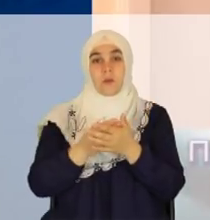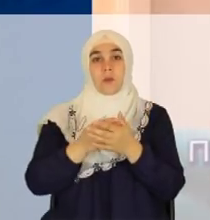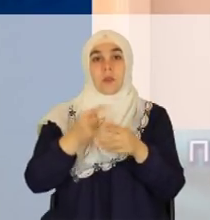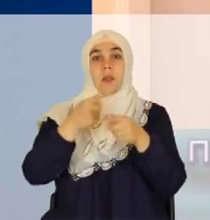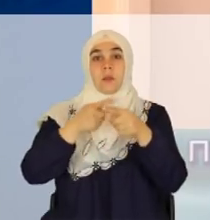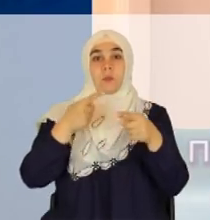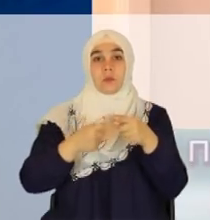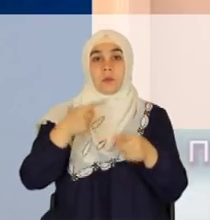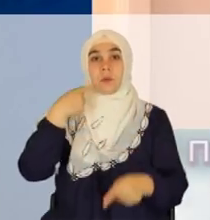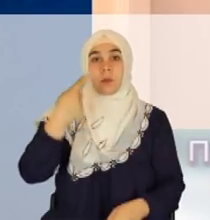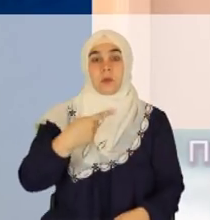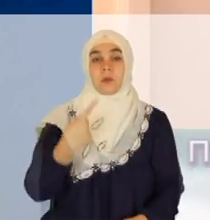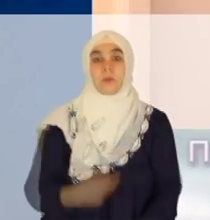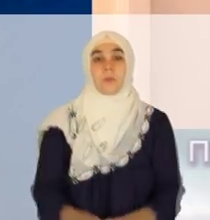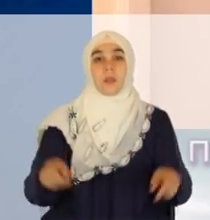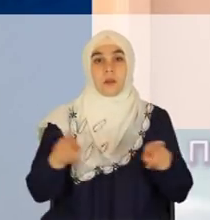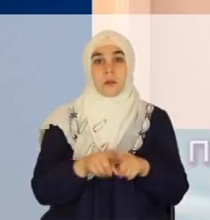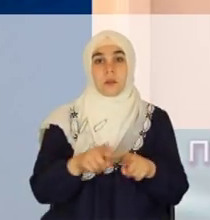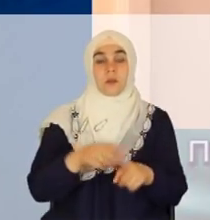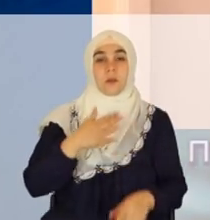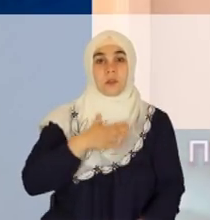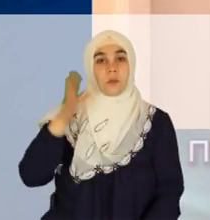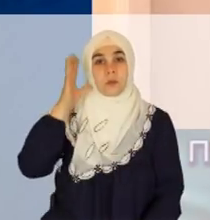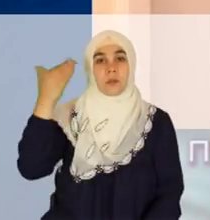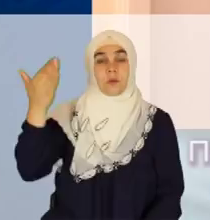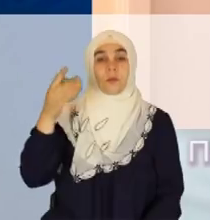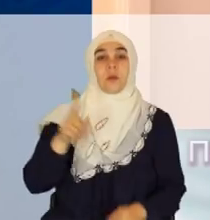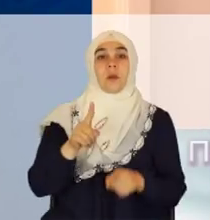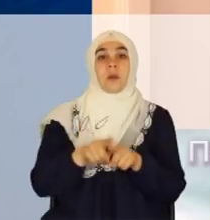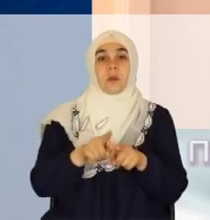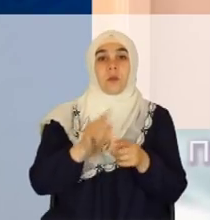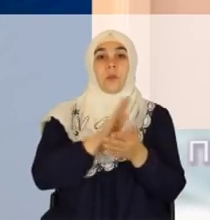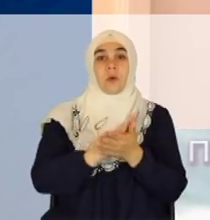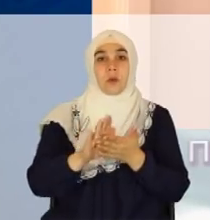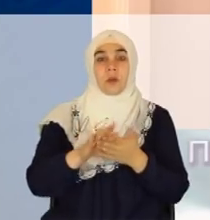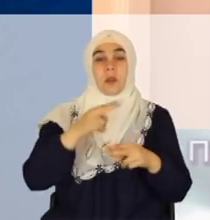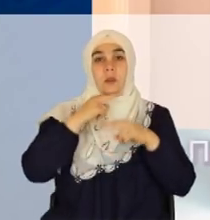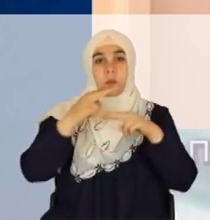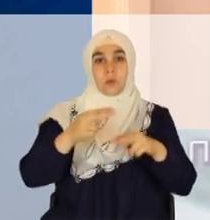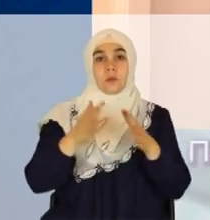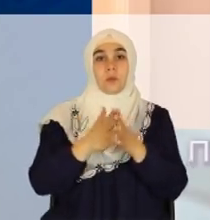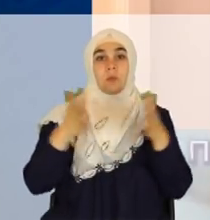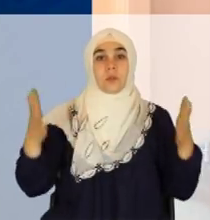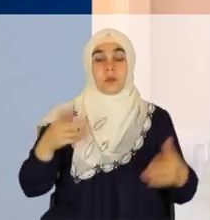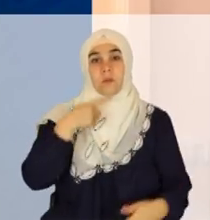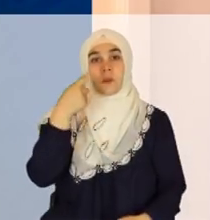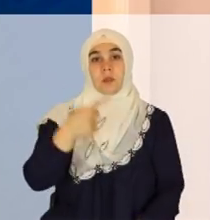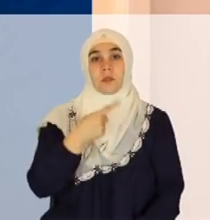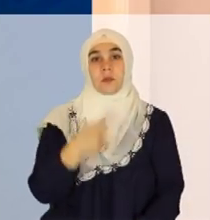verir. Ama bizim dinimizde pakilikte kançalık itibar verilir.